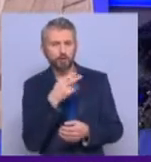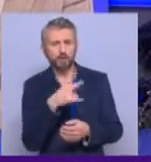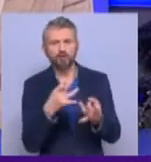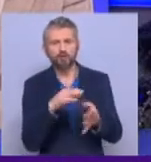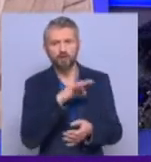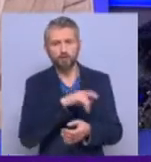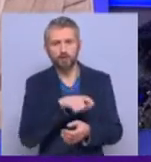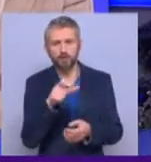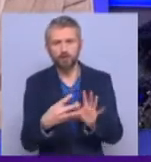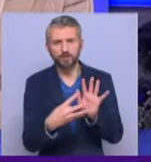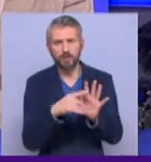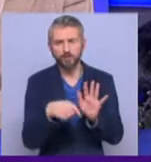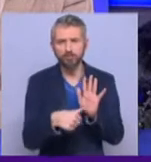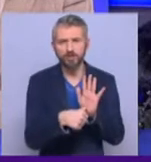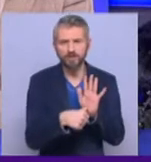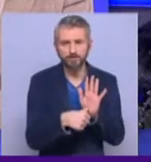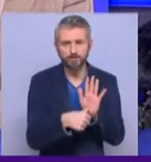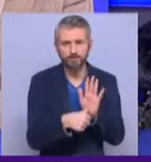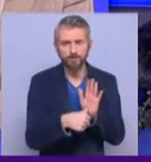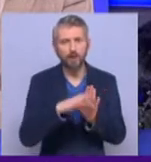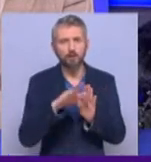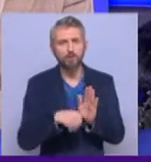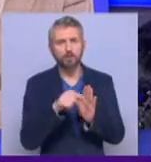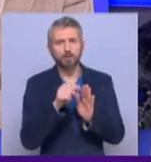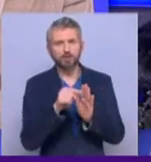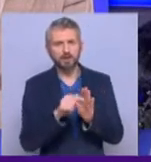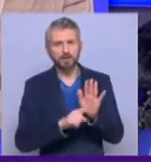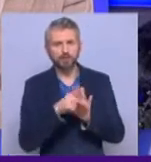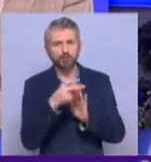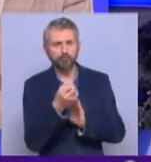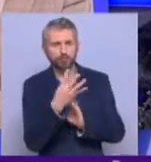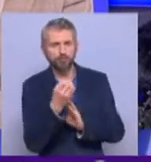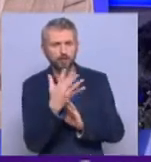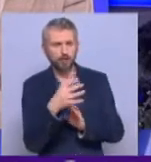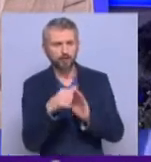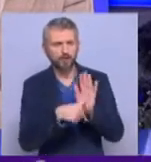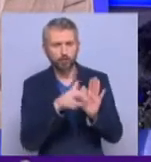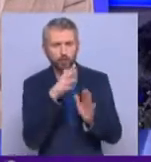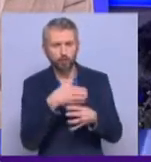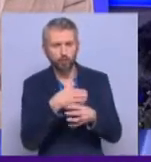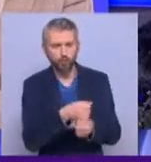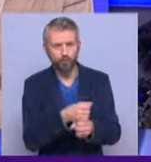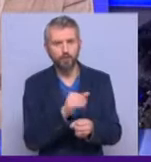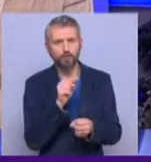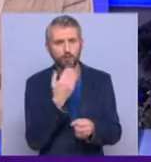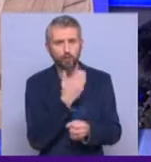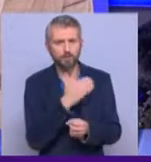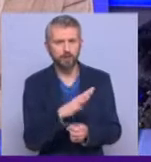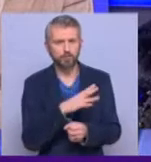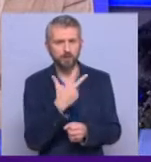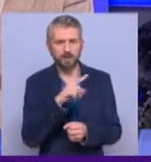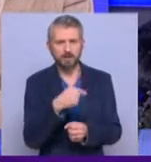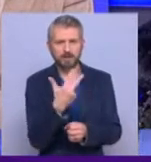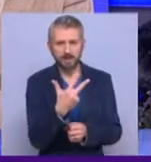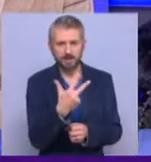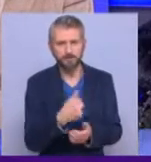споживачів просто 9,6. Потім їх з 2014, 15, 16 роках скорочували, і вони останні, по-моєму, були 3,3, якщо я